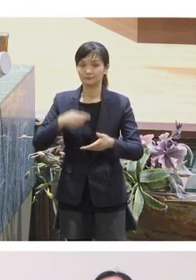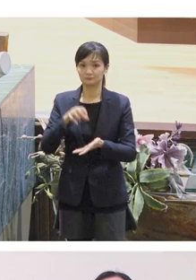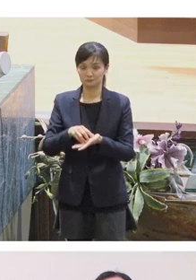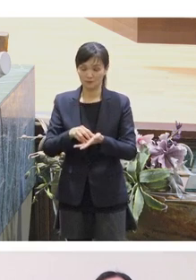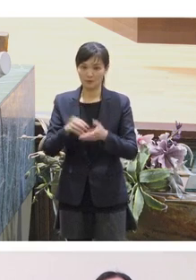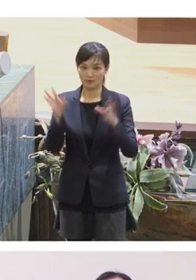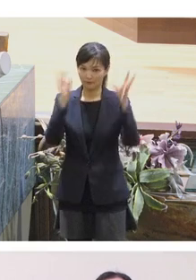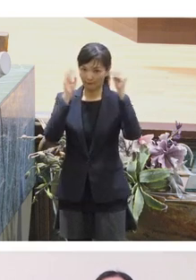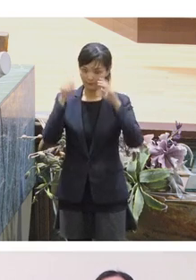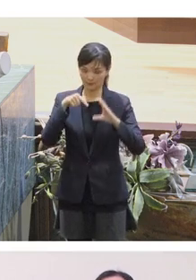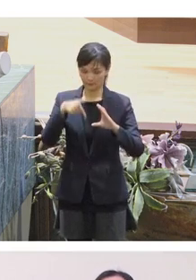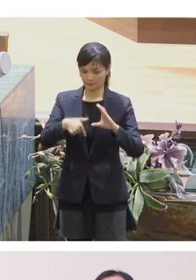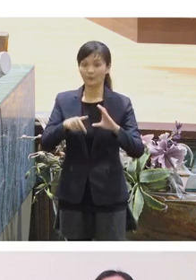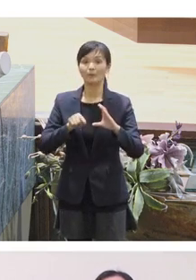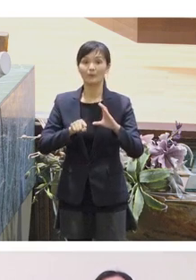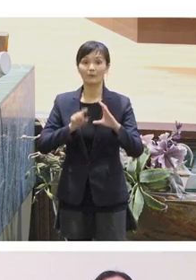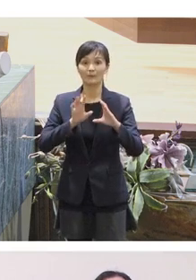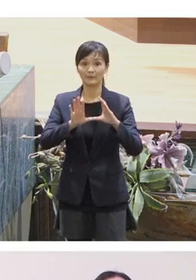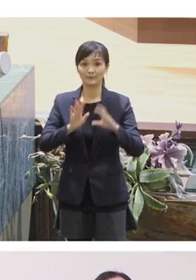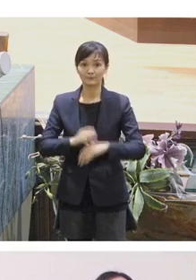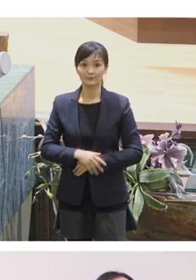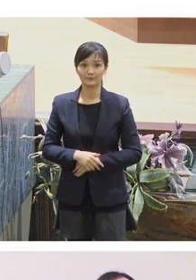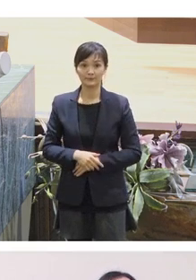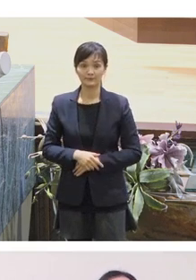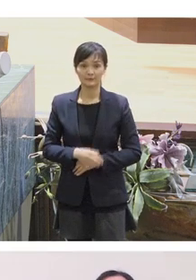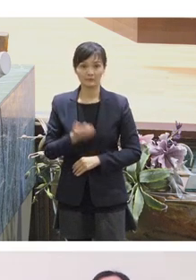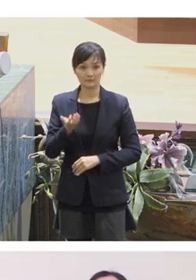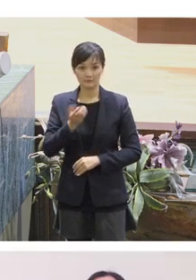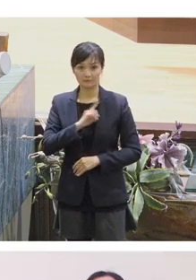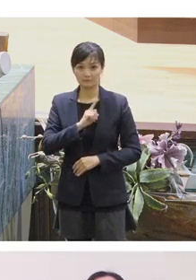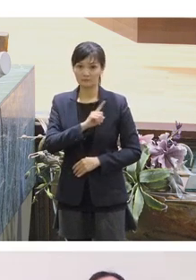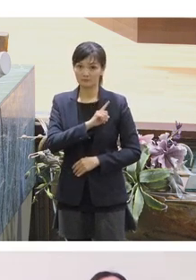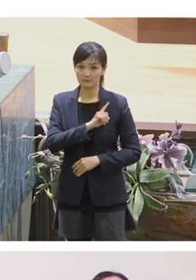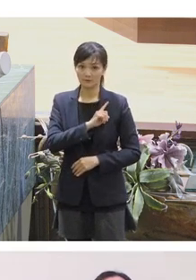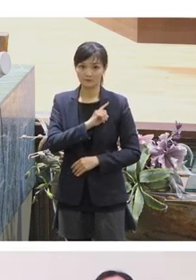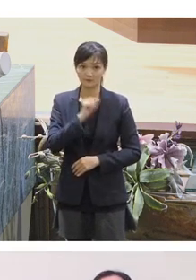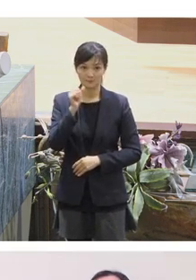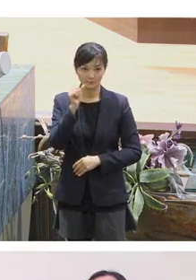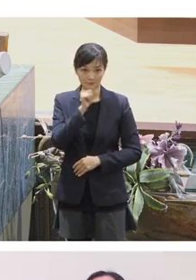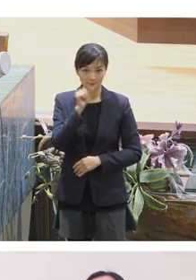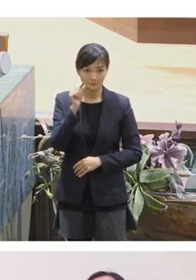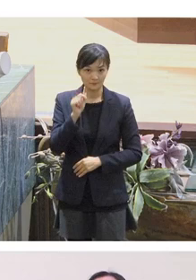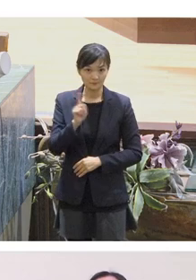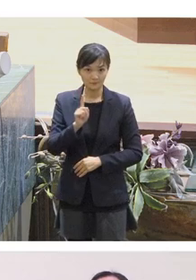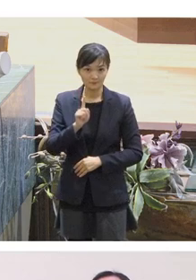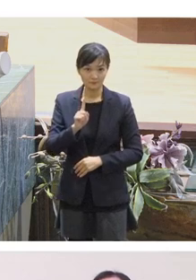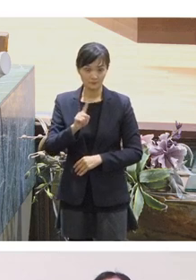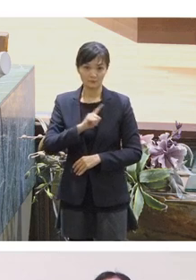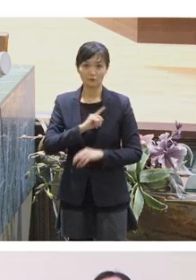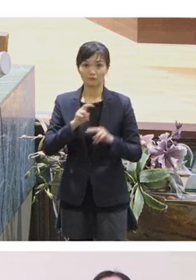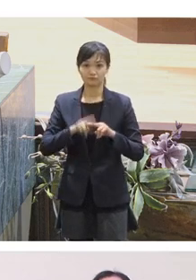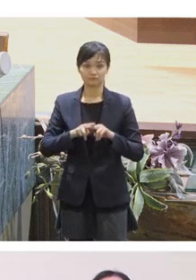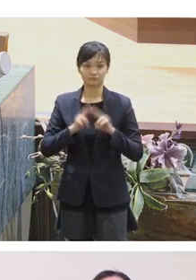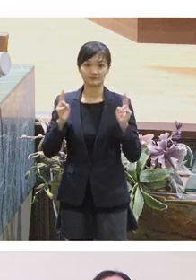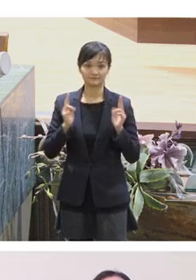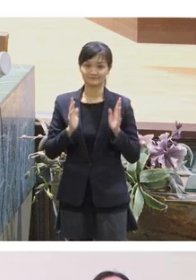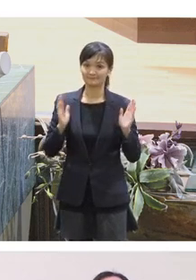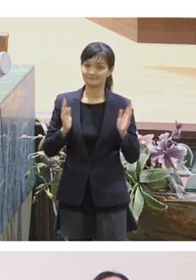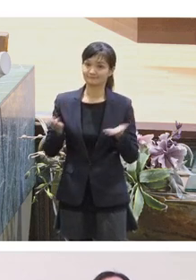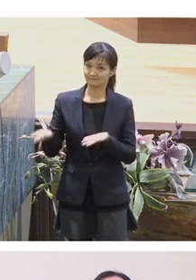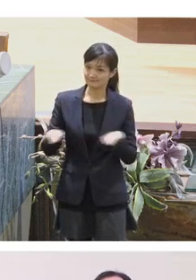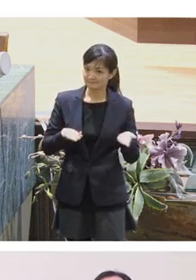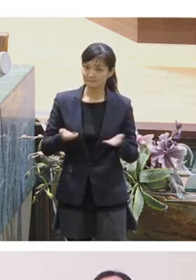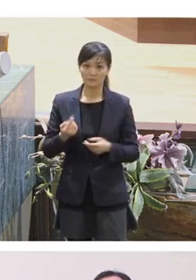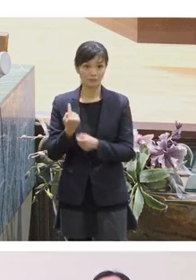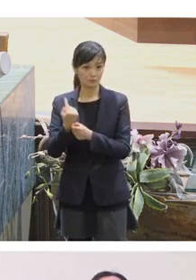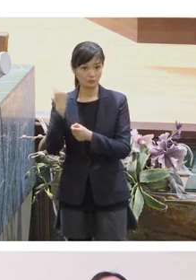批新的资料基本上就是我刚刚有自己翻译，所以可以讲嘛，开门造车你行你来的结果，就是去年